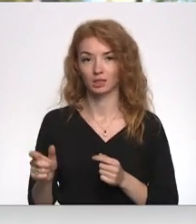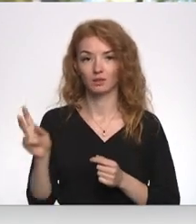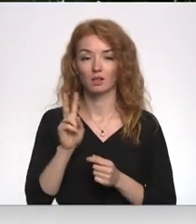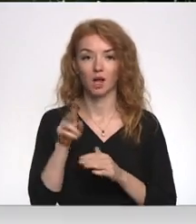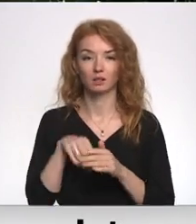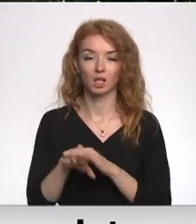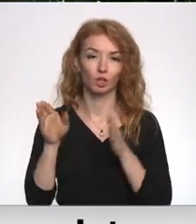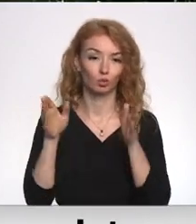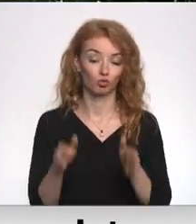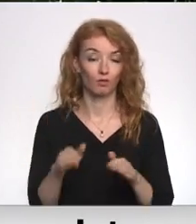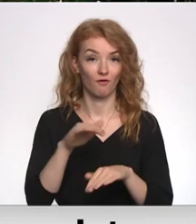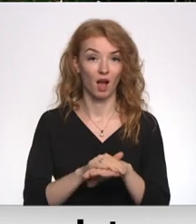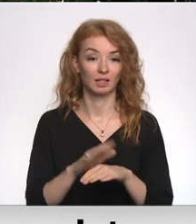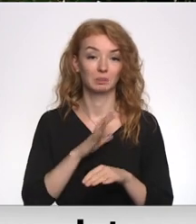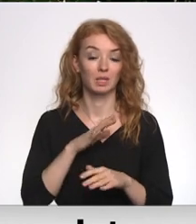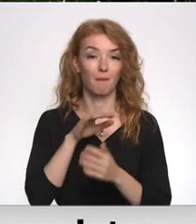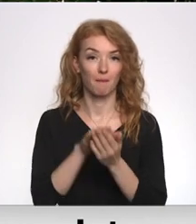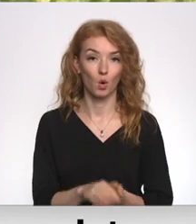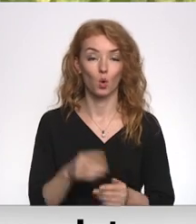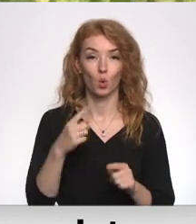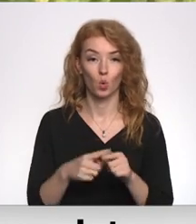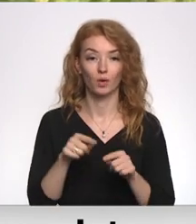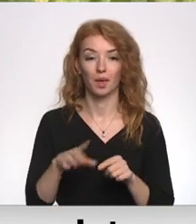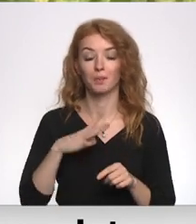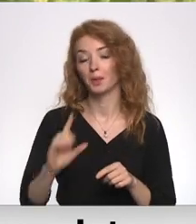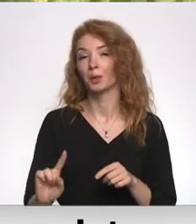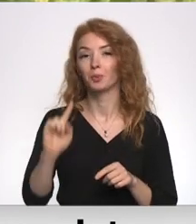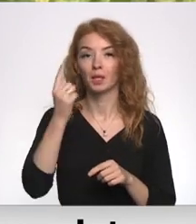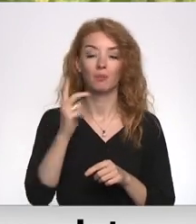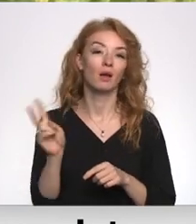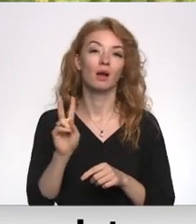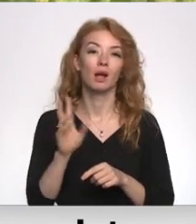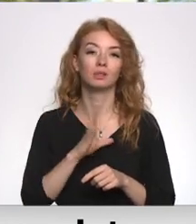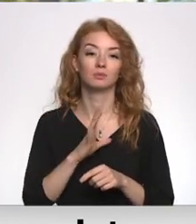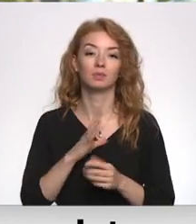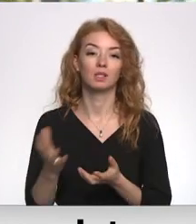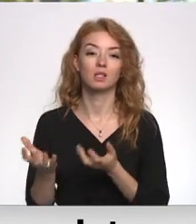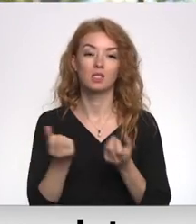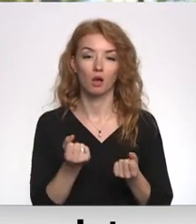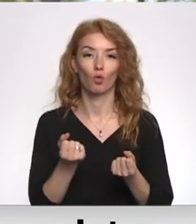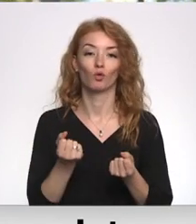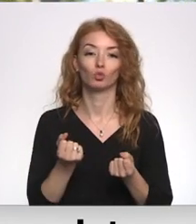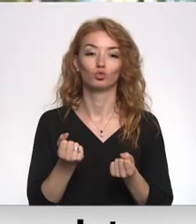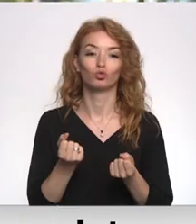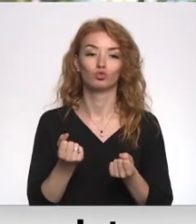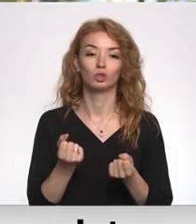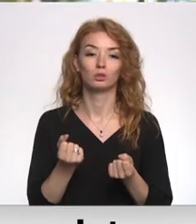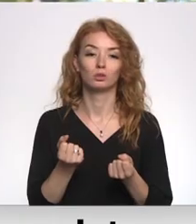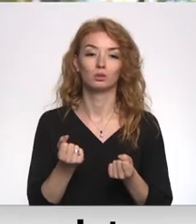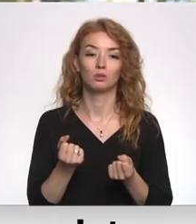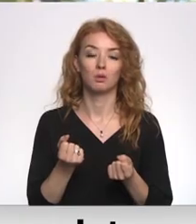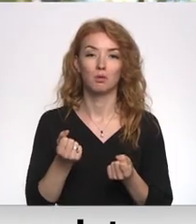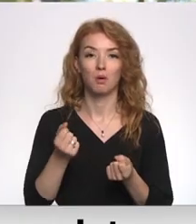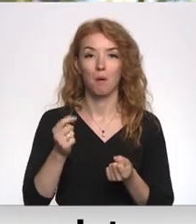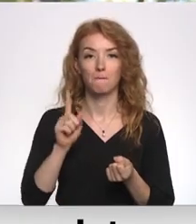aizgomu žēbā faktiski arī tika globoti. Tī bija faktiski pirmī, kas bija gyvuši, nu, jāsaka, Pēterpilī,